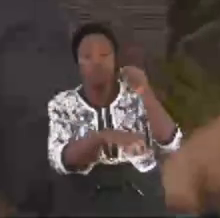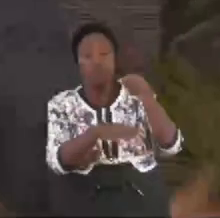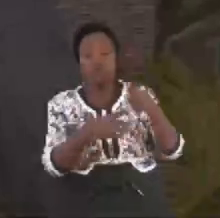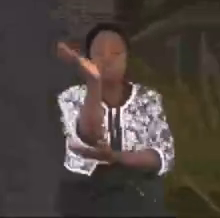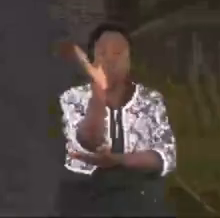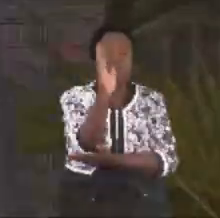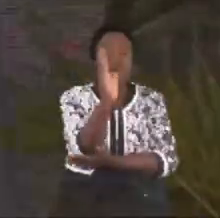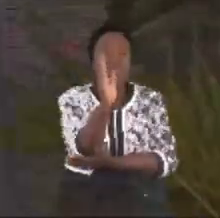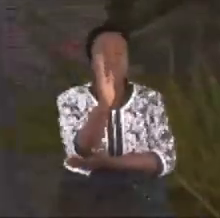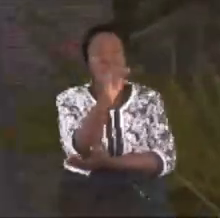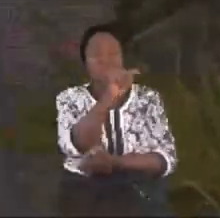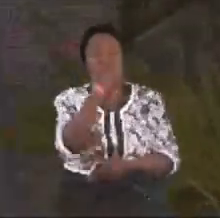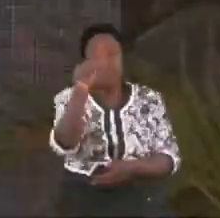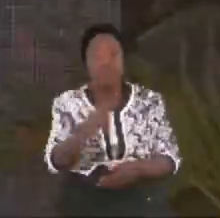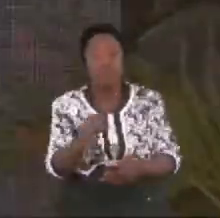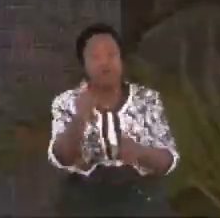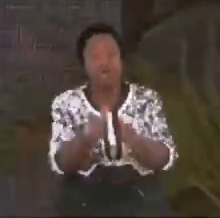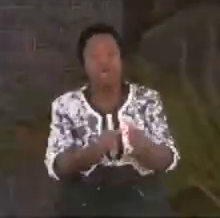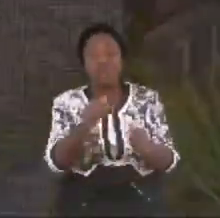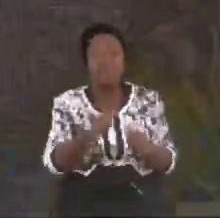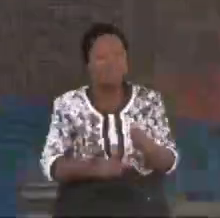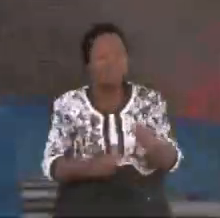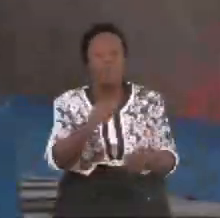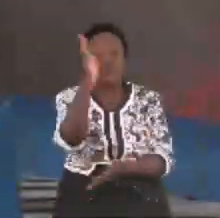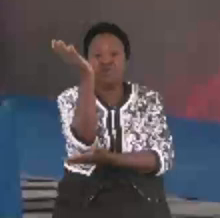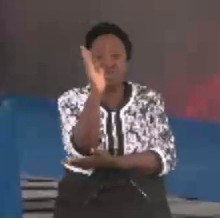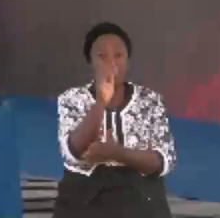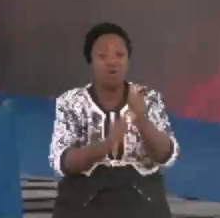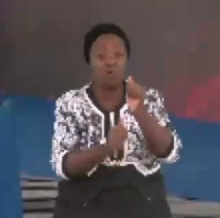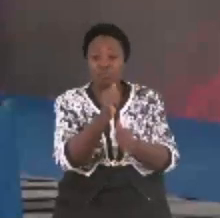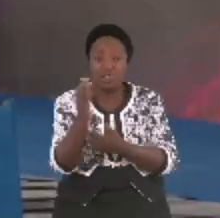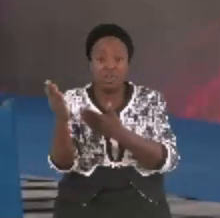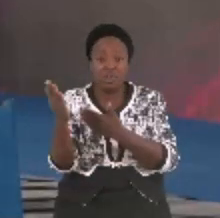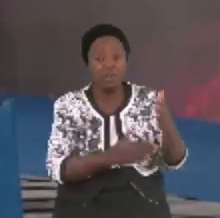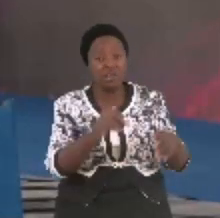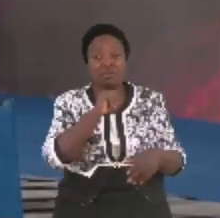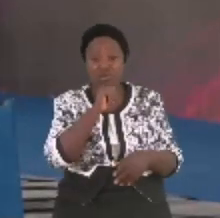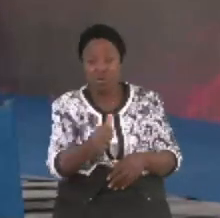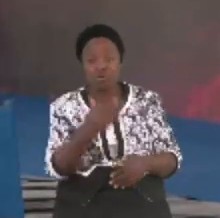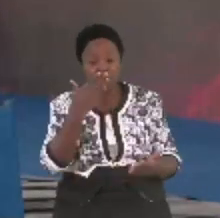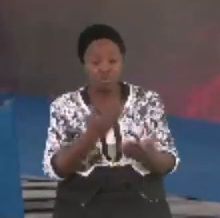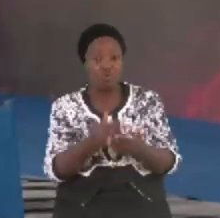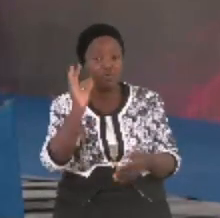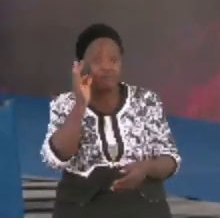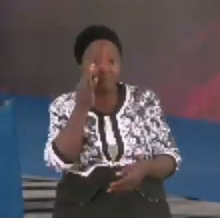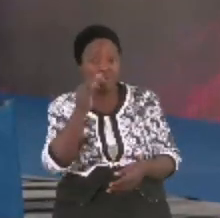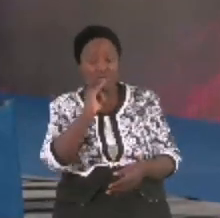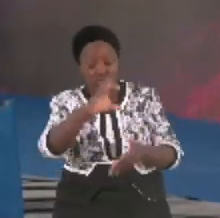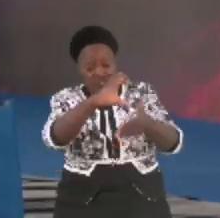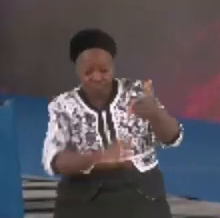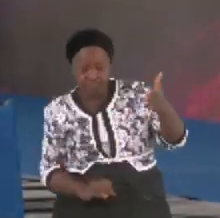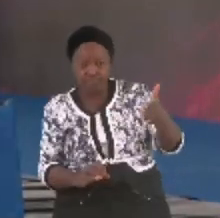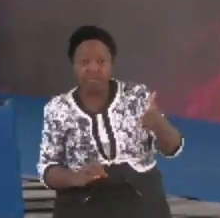Tout arbre, donc, qui ne produit pas de bons fruits, sera coupé et jeté au feu.